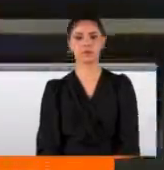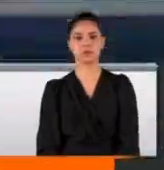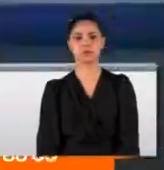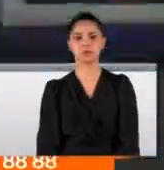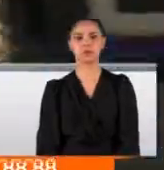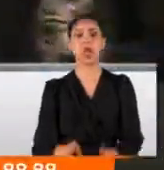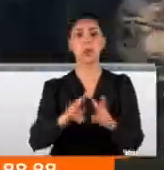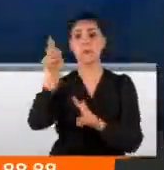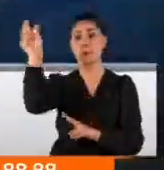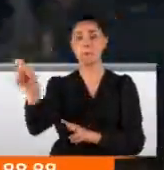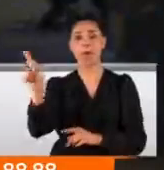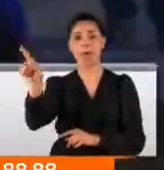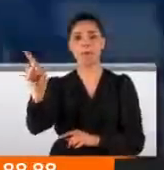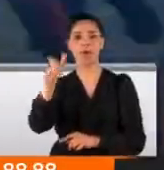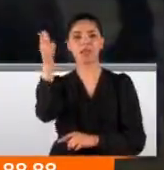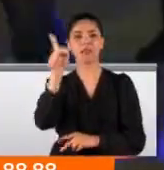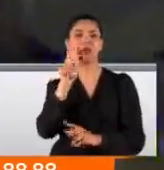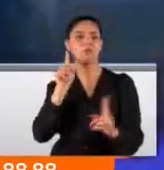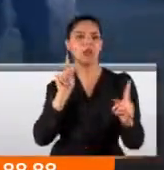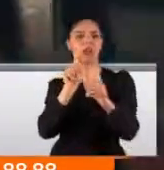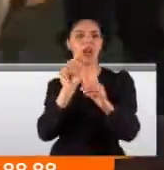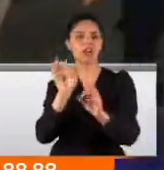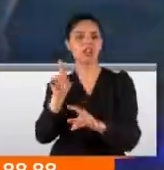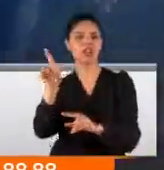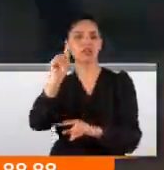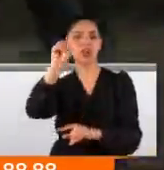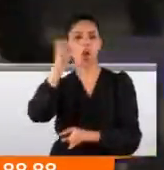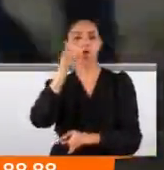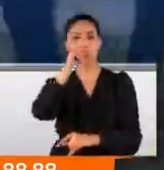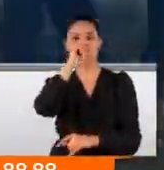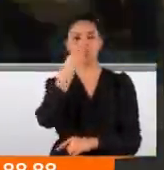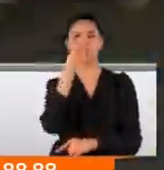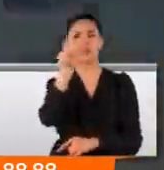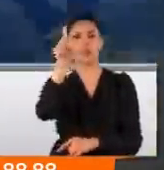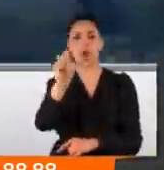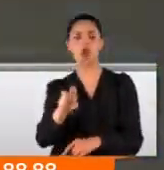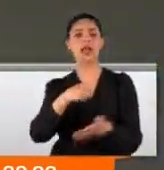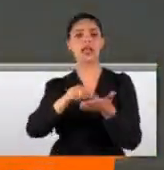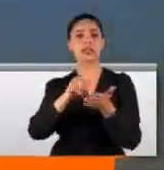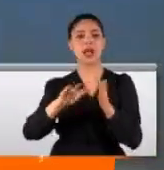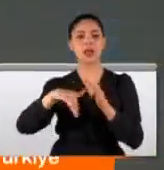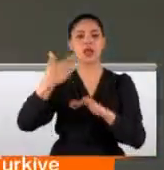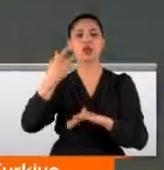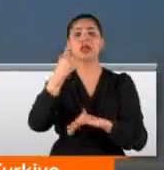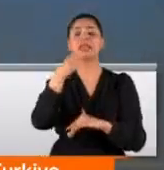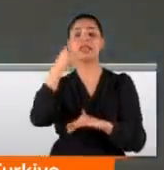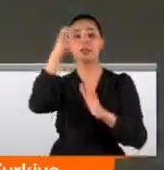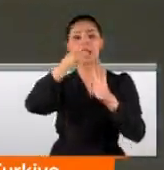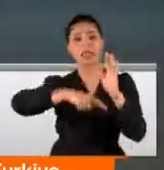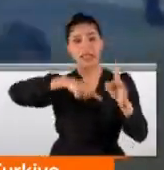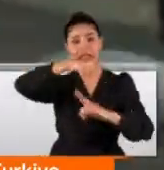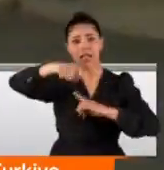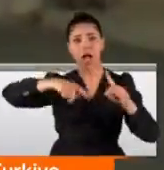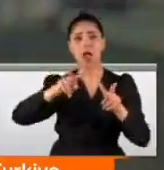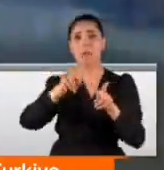Mehmet Aydın kameraların karşısında 19mart 2018 tahlili itibaren kırmızı bültenle aranan